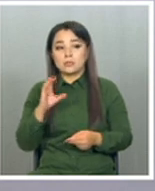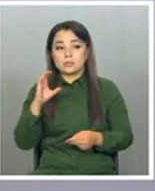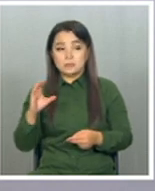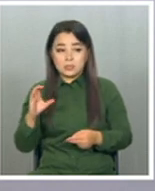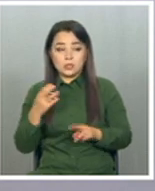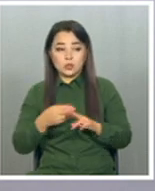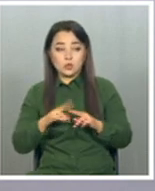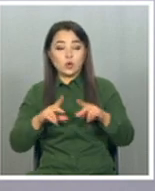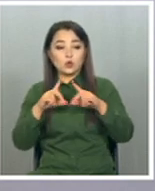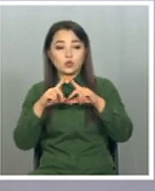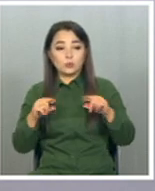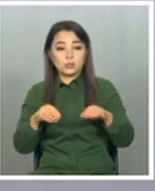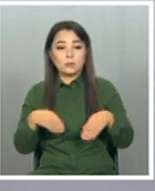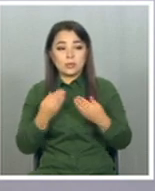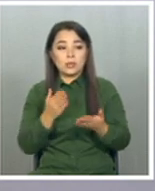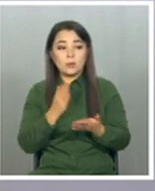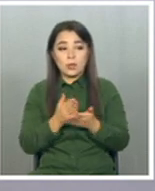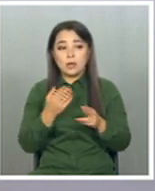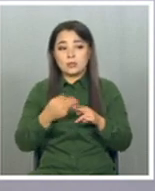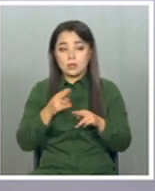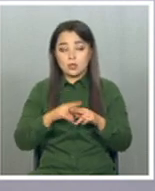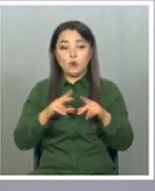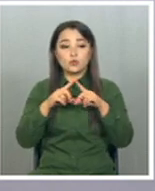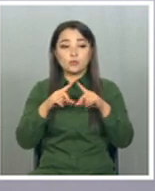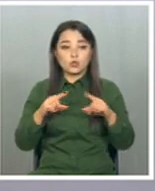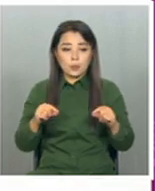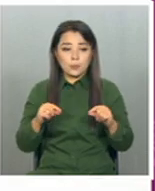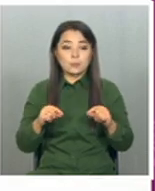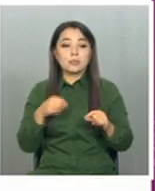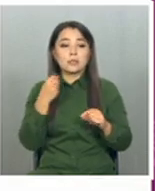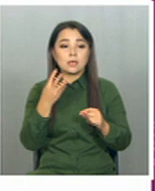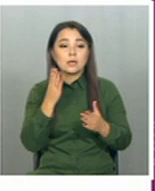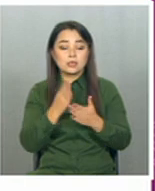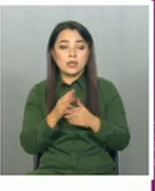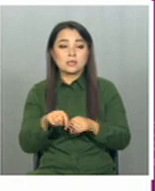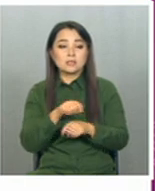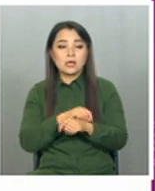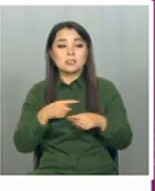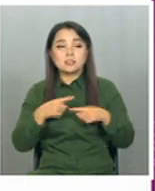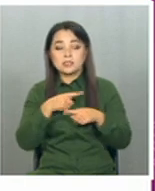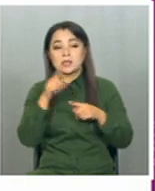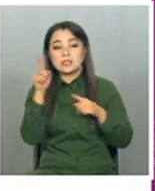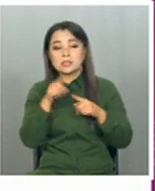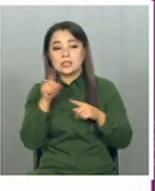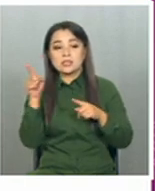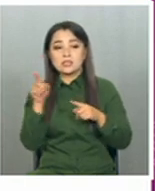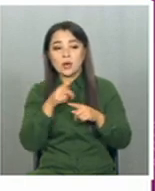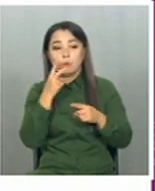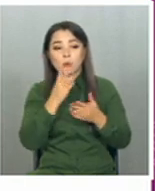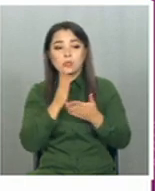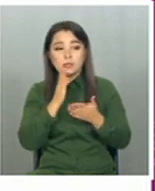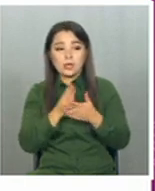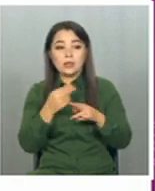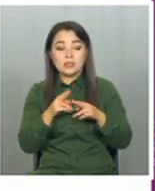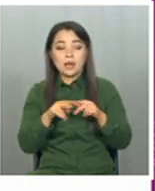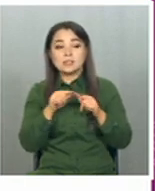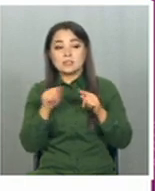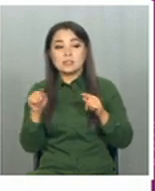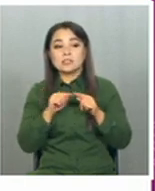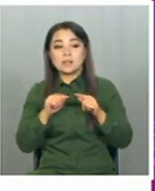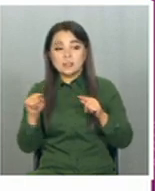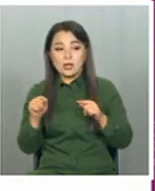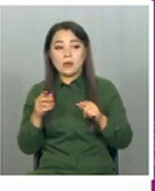үш бұрышы берілген және осы үш бұрышта бірнеше сызық көрсетілген. Ал енді осы сызықтардың